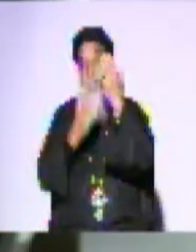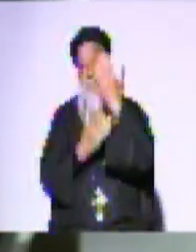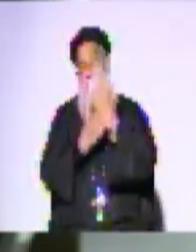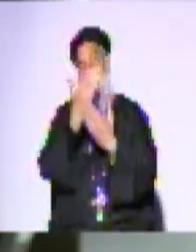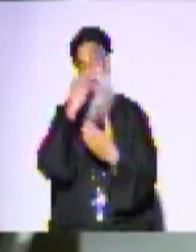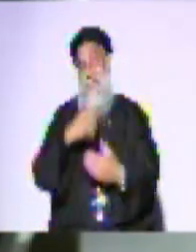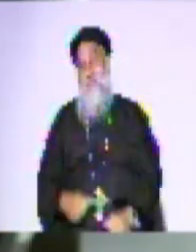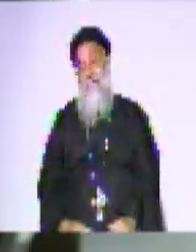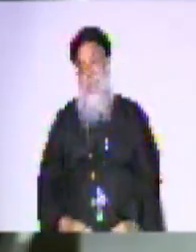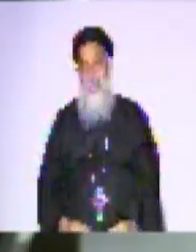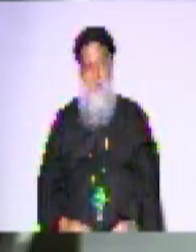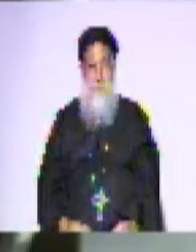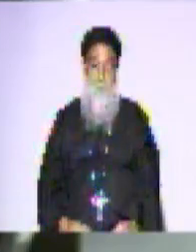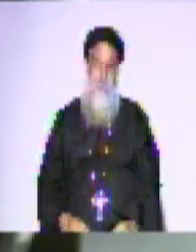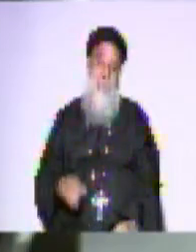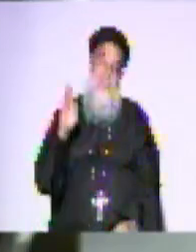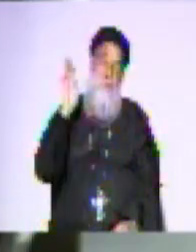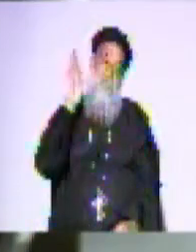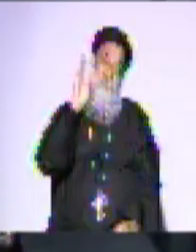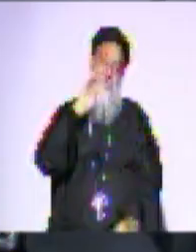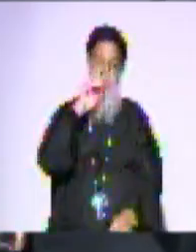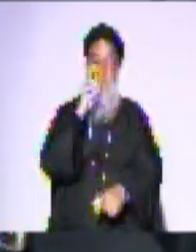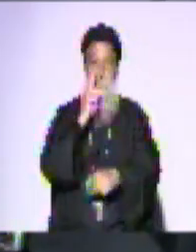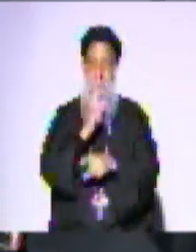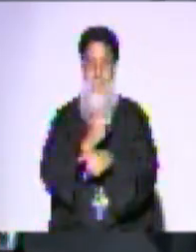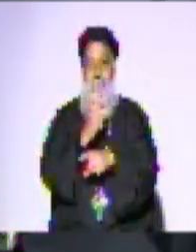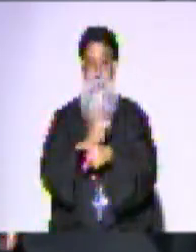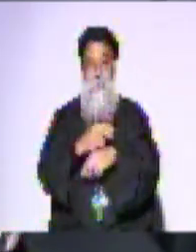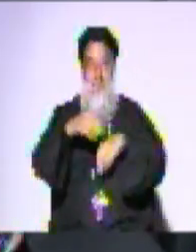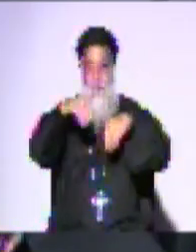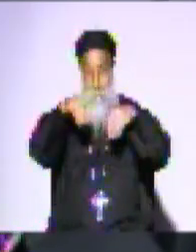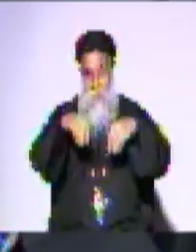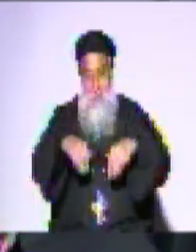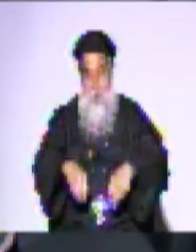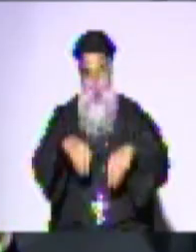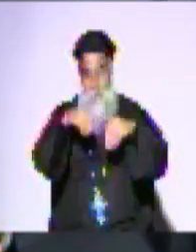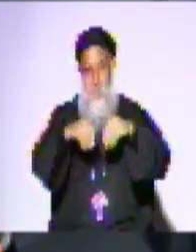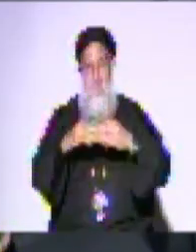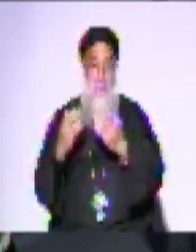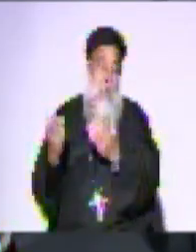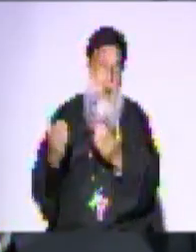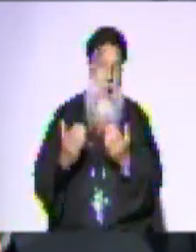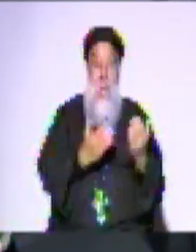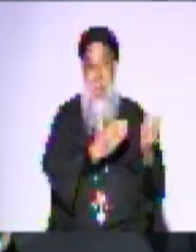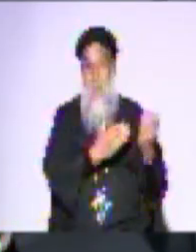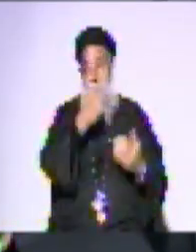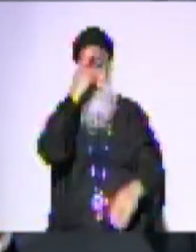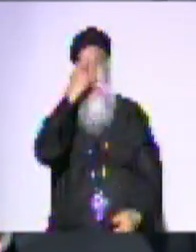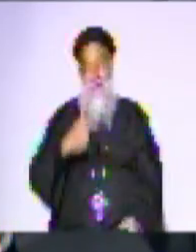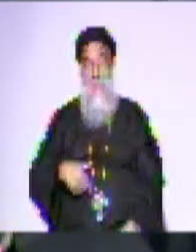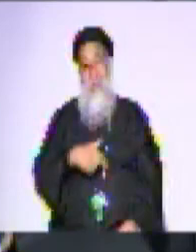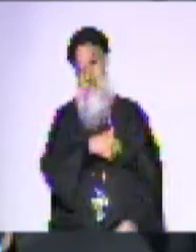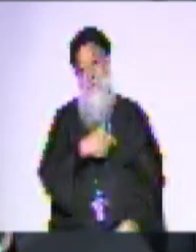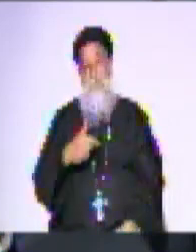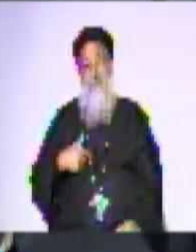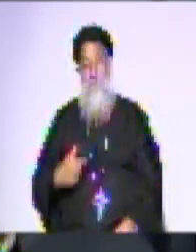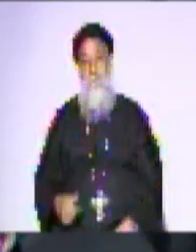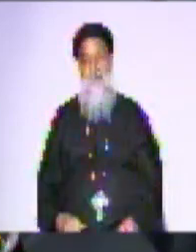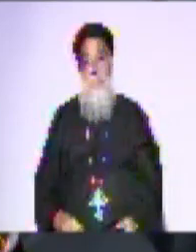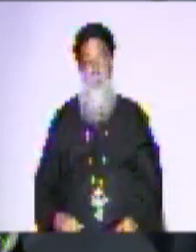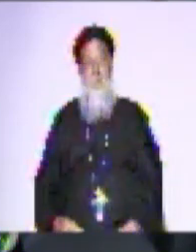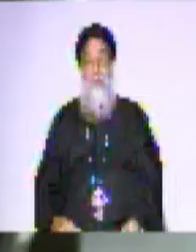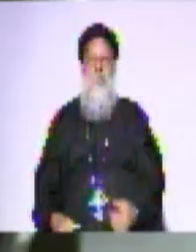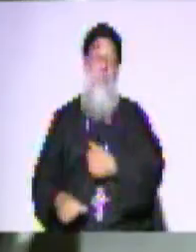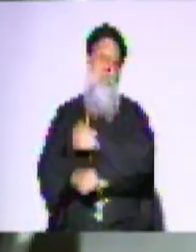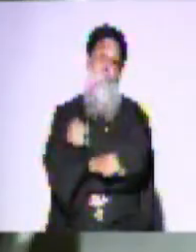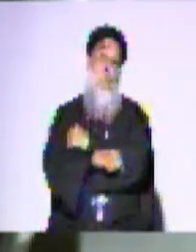الجديد. معاني عظيمة جدا يعني في المعمودية وفي روعة القراءات بتاعت الكنيسة، روعة الحقيقة. يعني